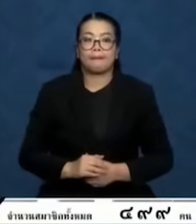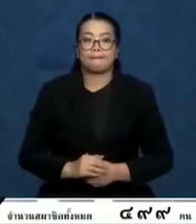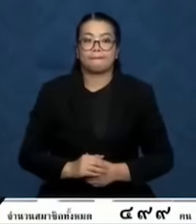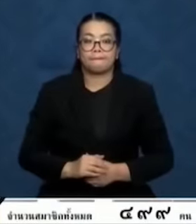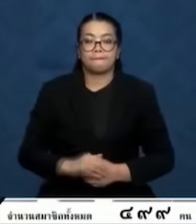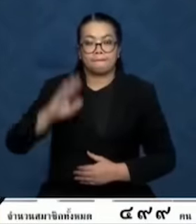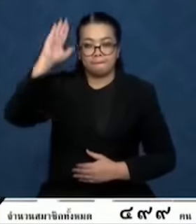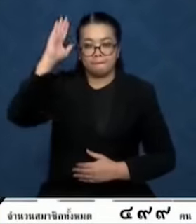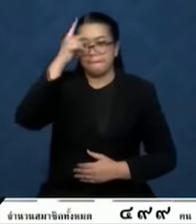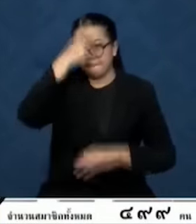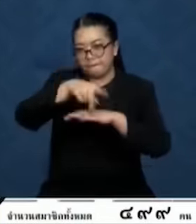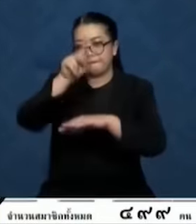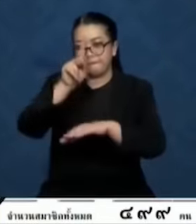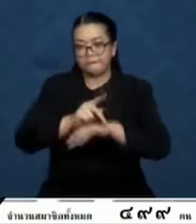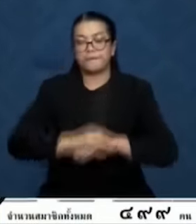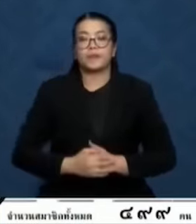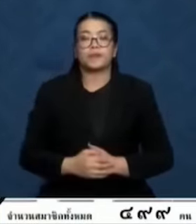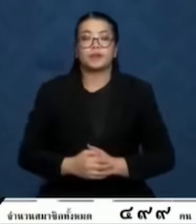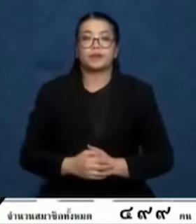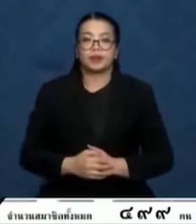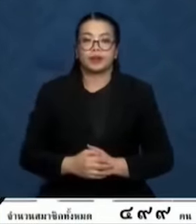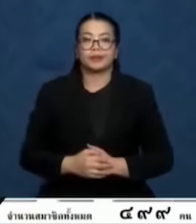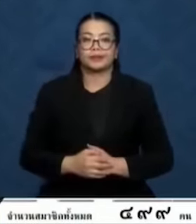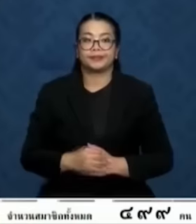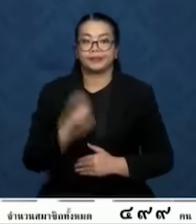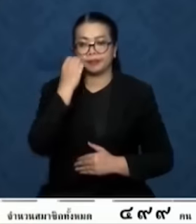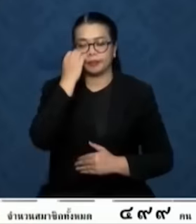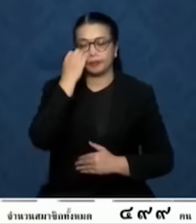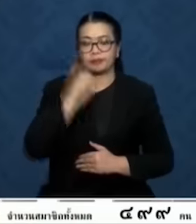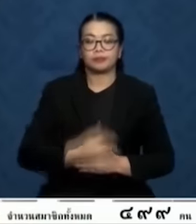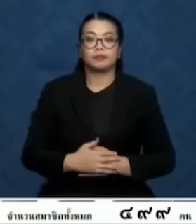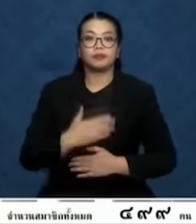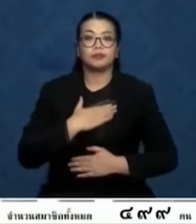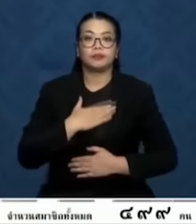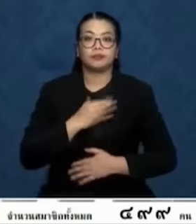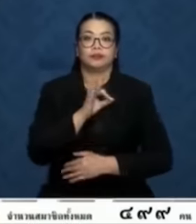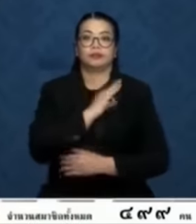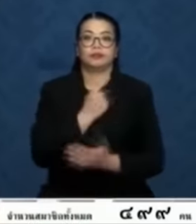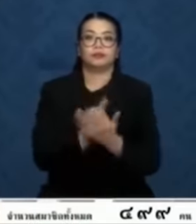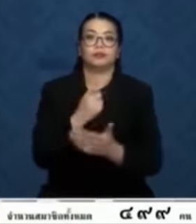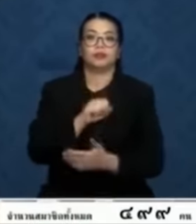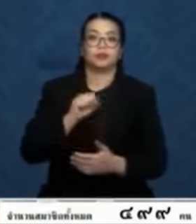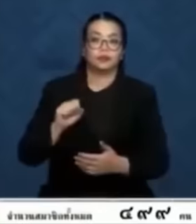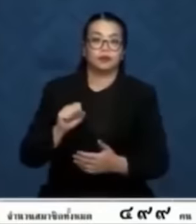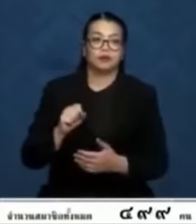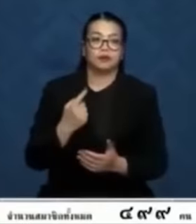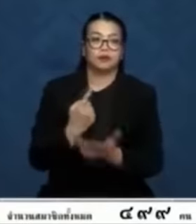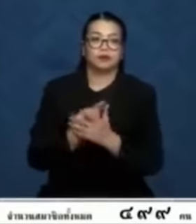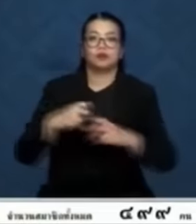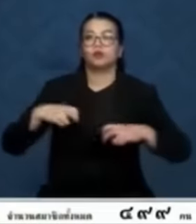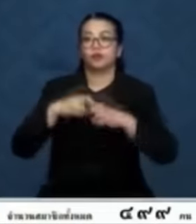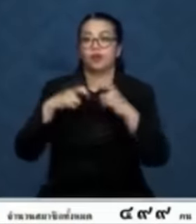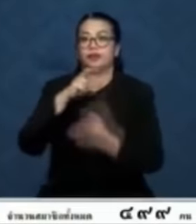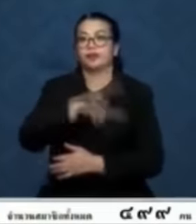ท่านประธานที่เคารพครับ ครับ ผมขอประท้วงครับ ประท้วง วันนี้สังคมครับ ครับ สมาชิกสภาผู้แทนราษฎรจากจังหวัดสุรินทร์พรรคเพื่อไ